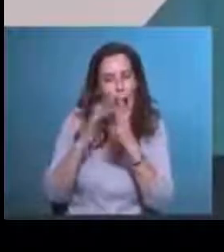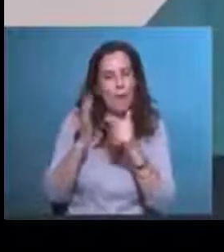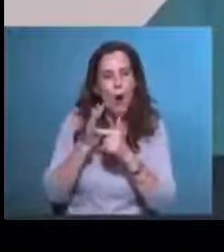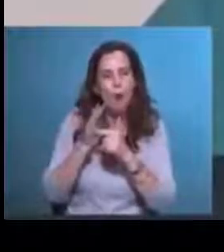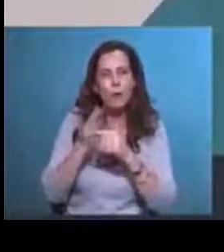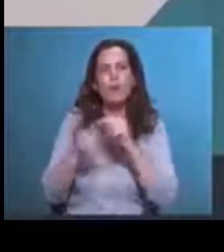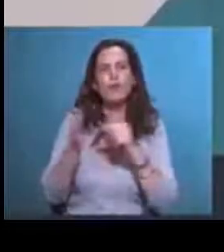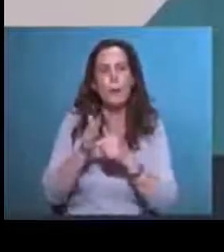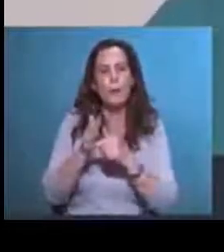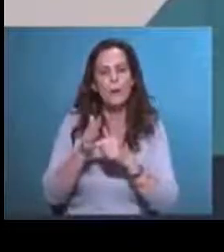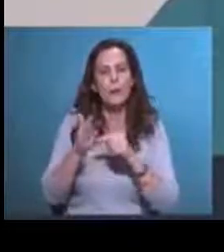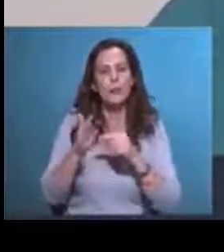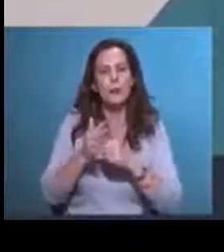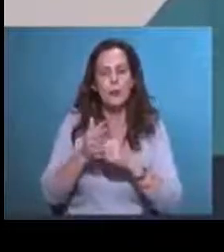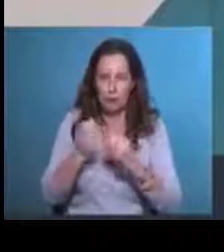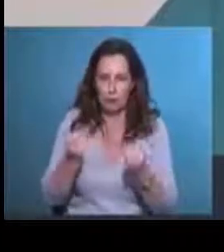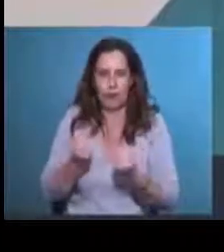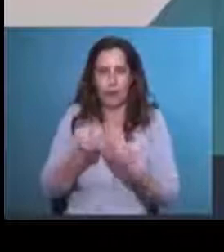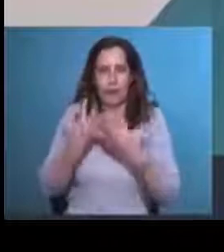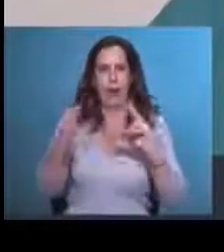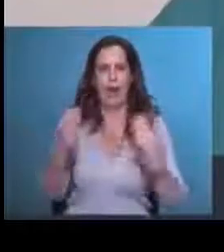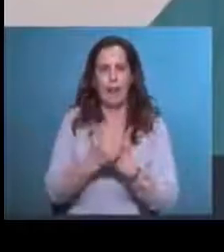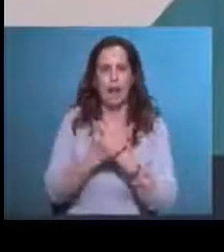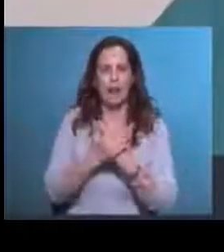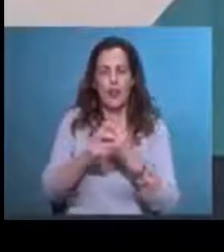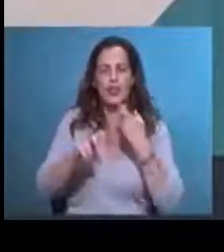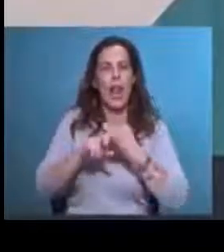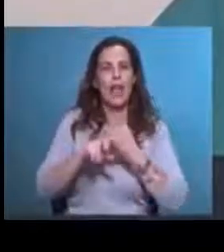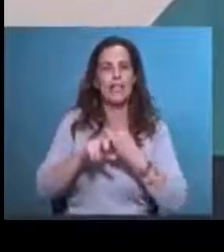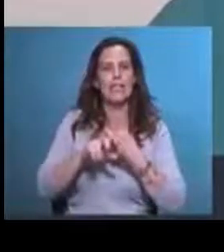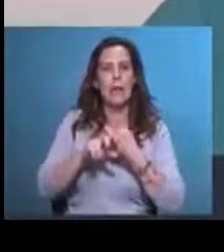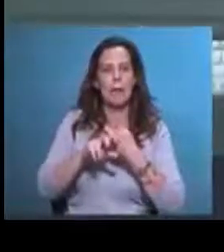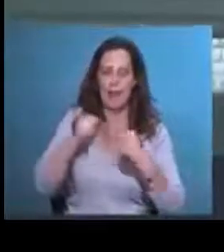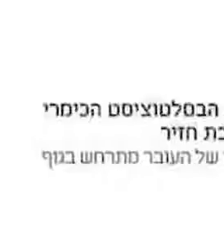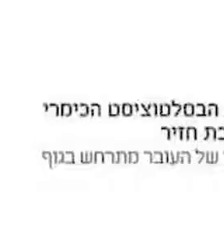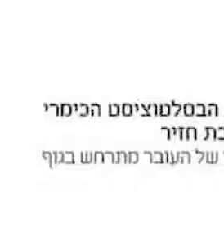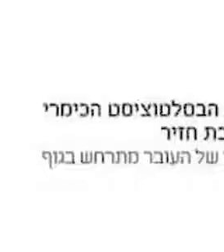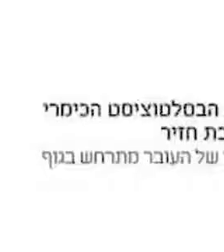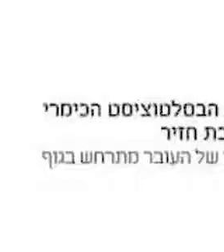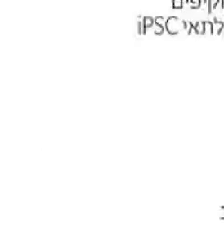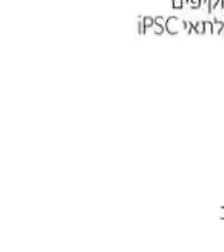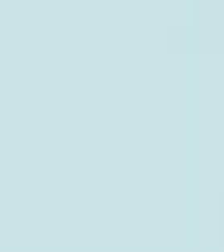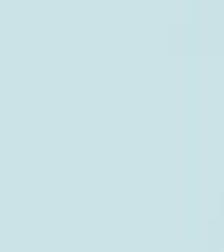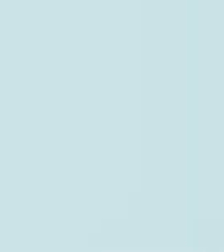ומשתמשים בהם לבנייה מחדש של העצם ושל הסחוס.